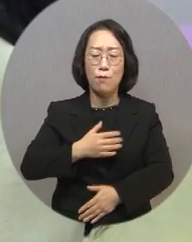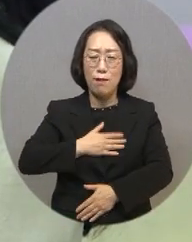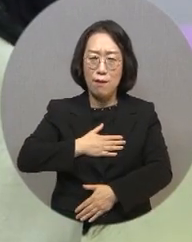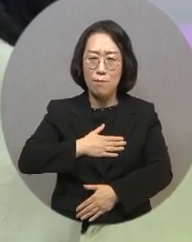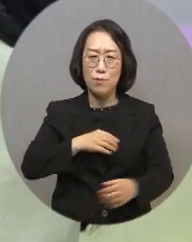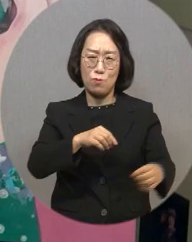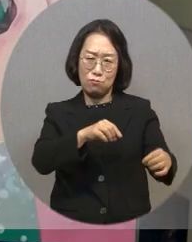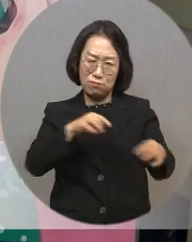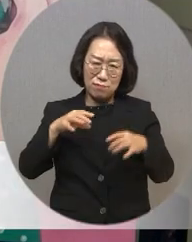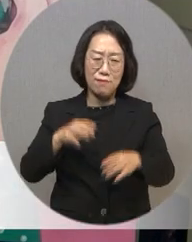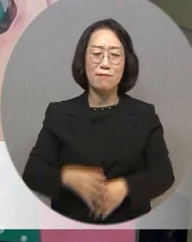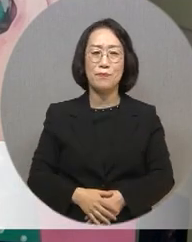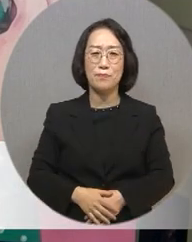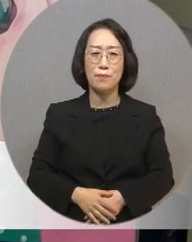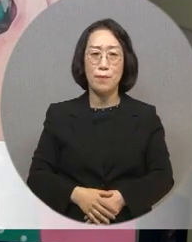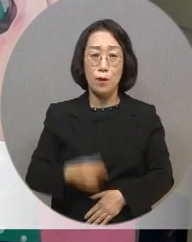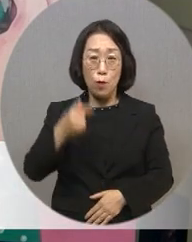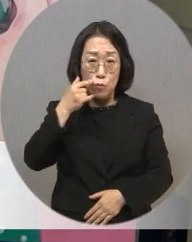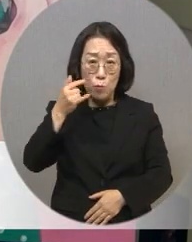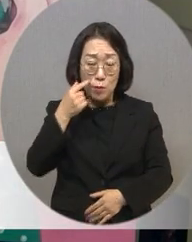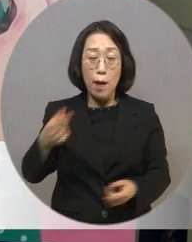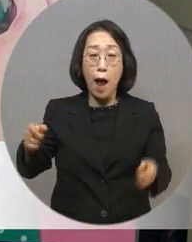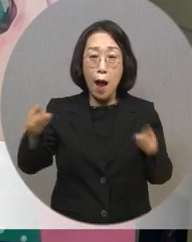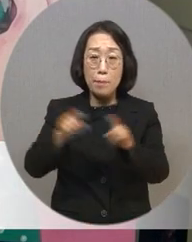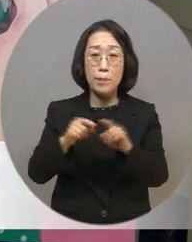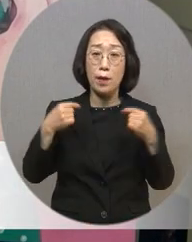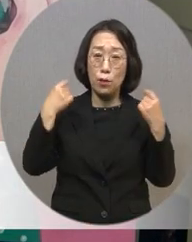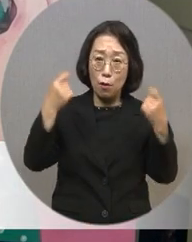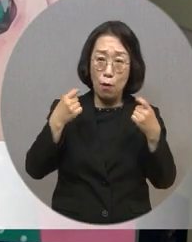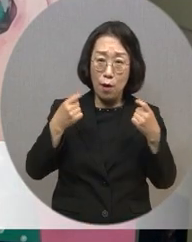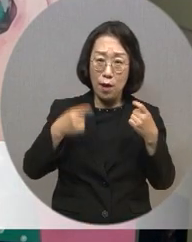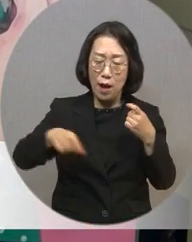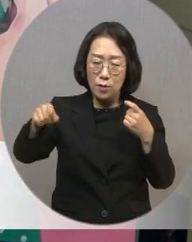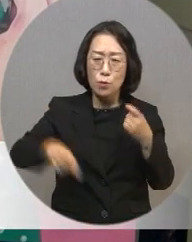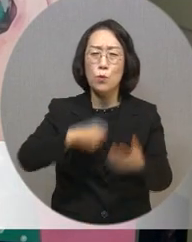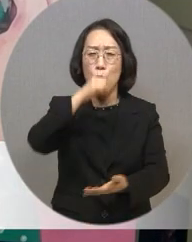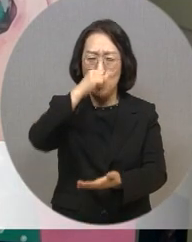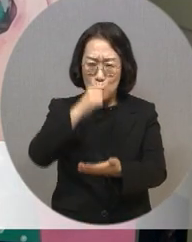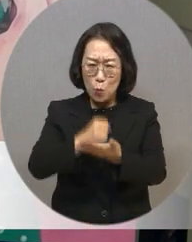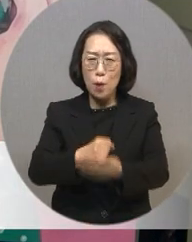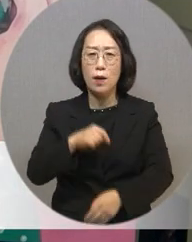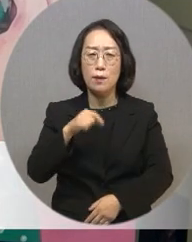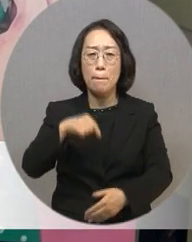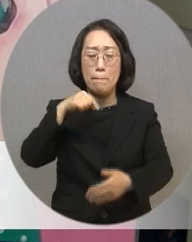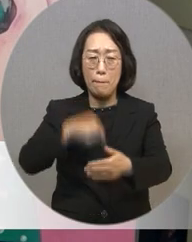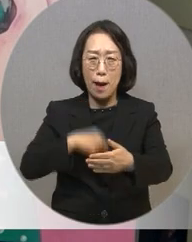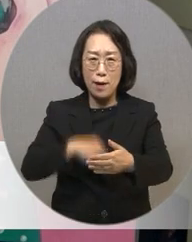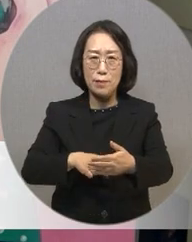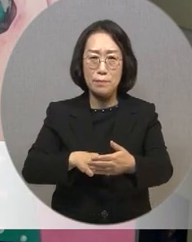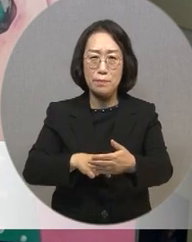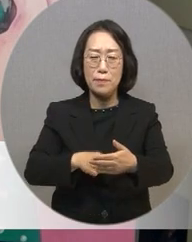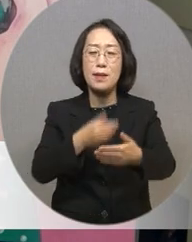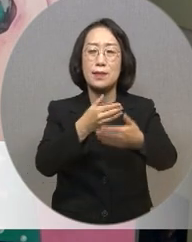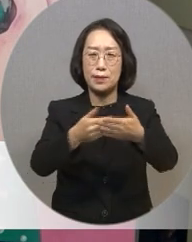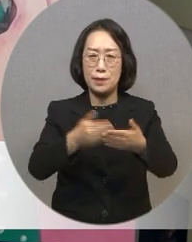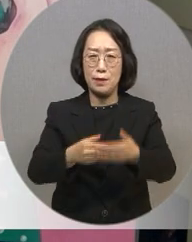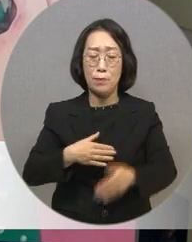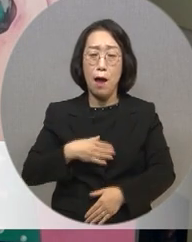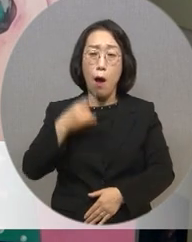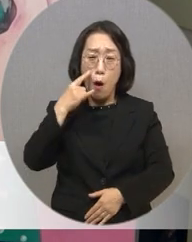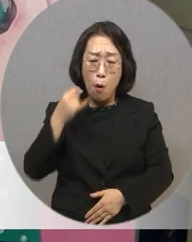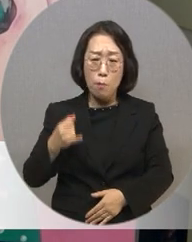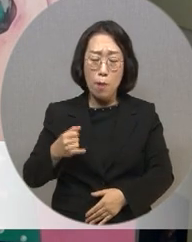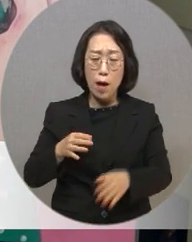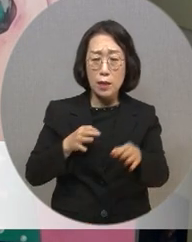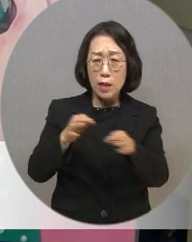전달합니다. 부모님하고 같이 여행 가봤으면 하는 그런 마음, 그런 마음을 좀 많이 담았거든요. 저희 엄마는 식당